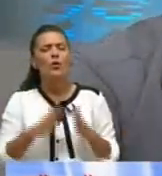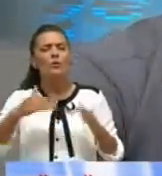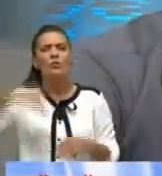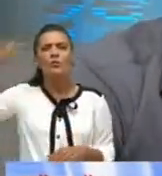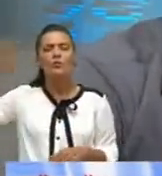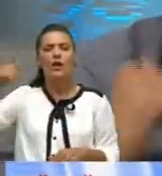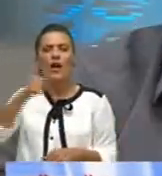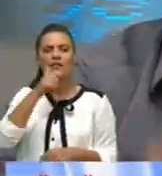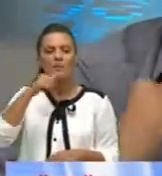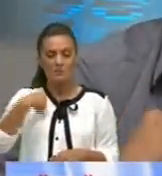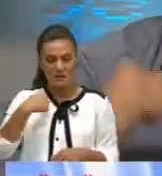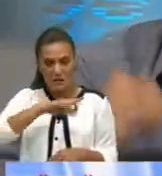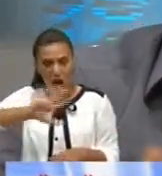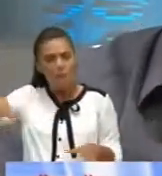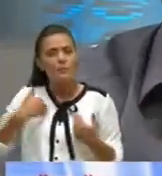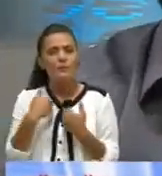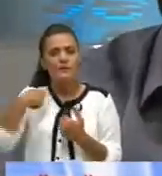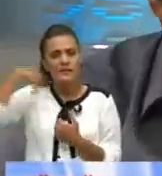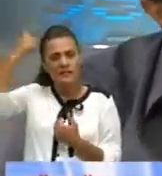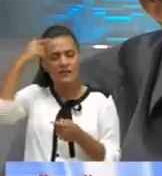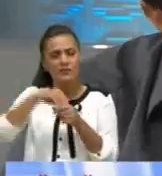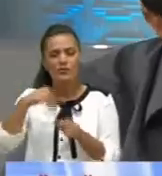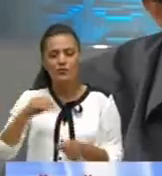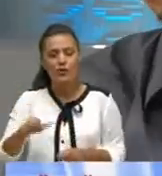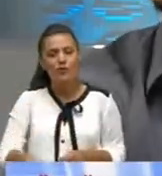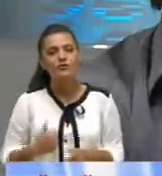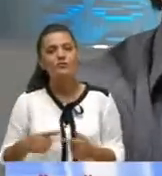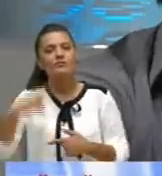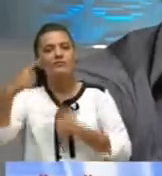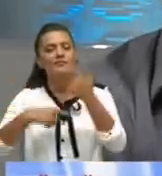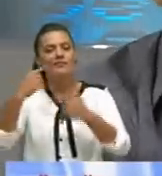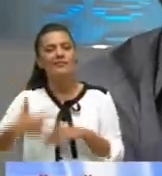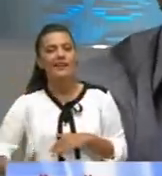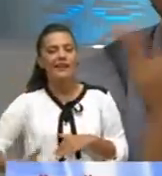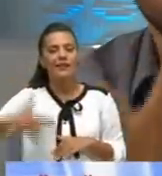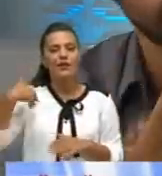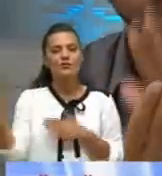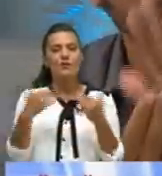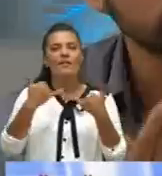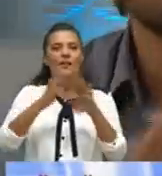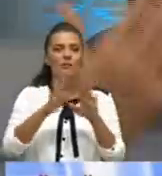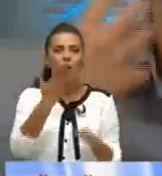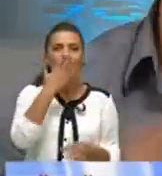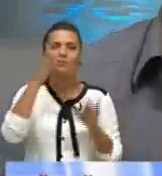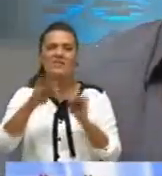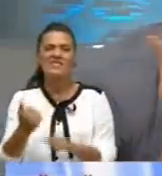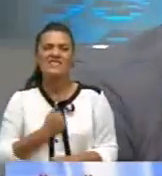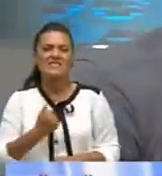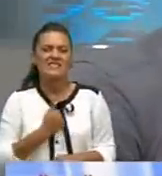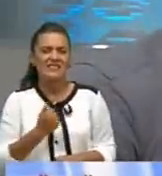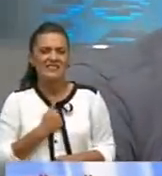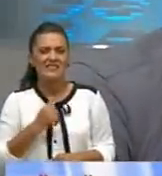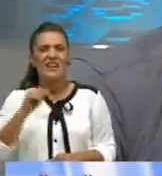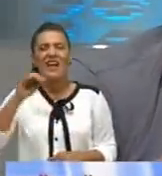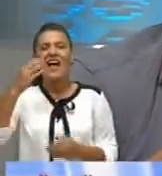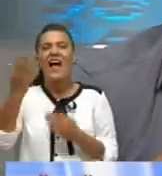adamların da hepsinin zihninde, bizlerin de hepsinin zihninde çocuktan gelen sonbaharda tatil biter, okul başlar sıkıntısı. Yaprak